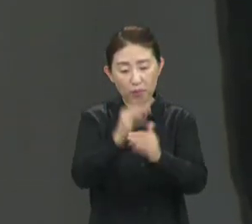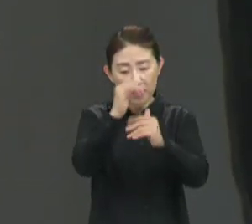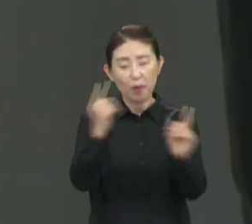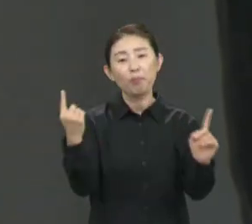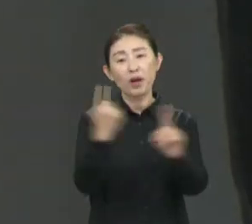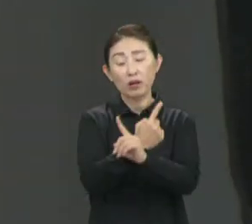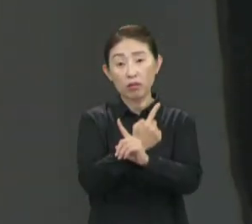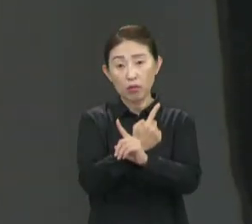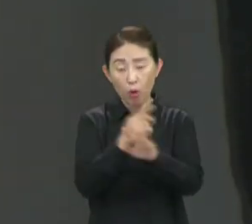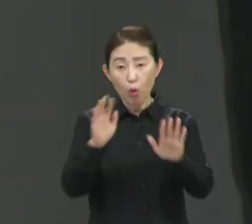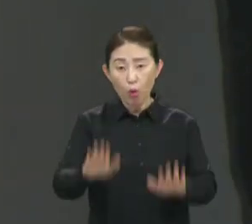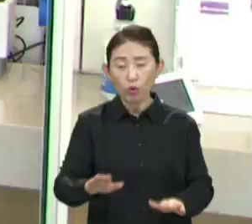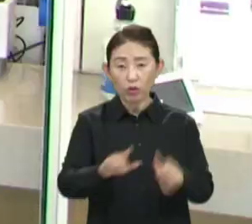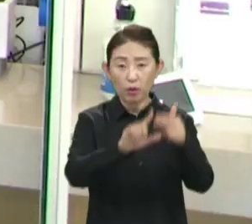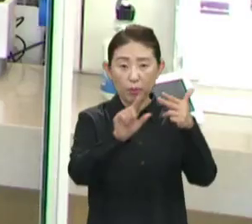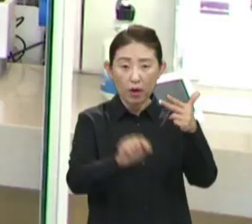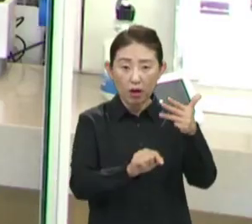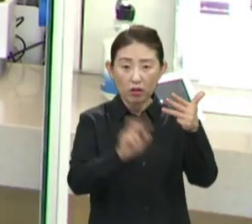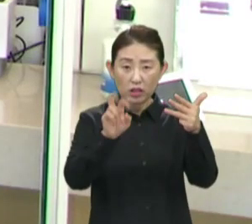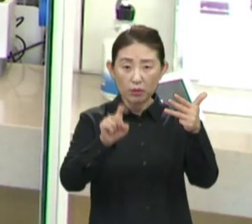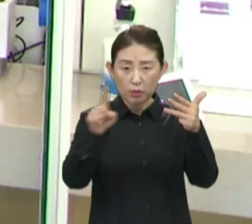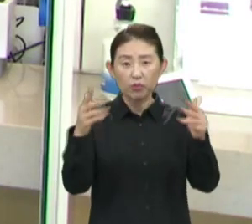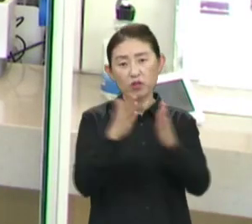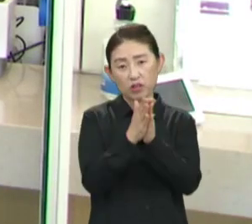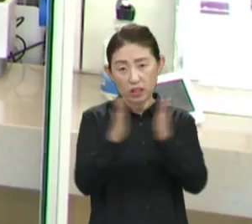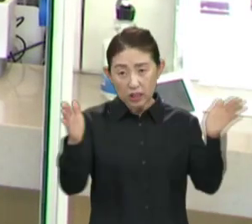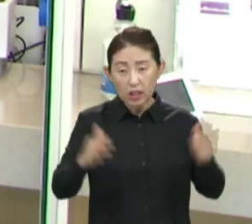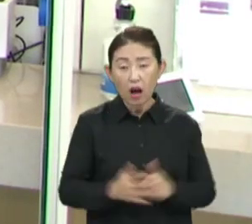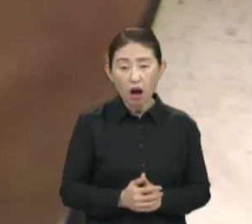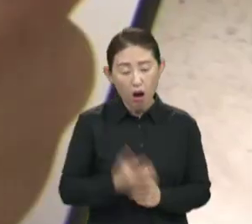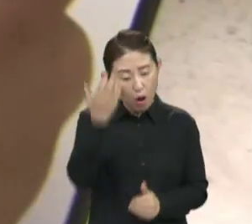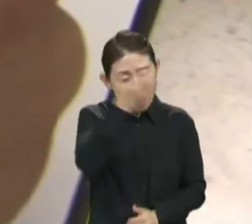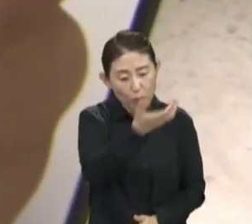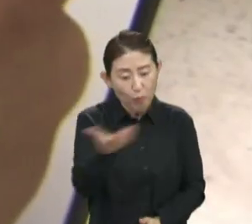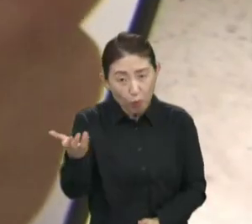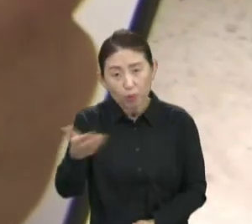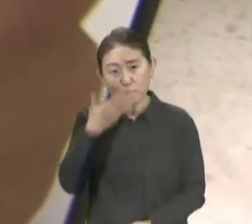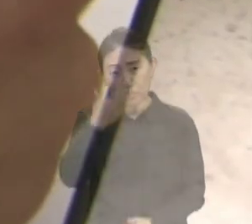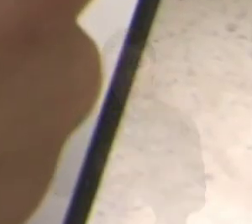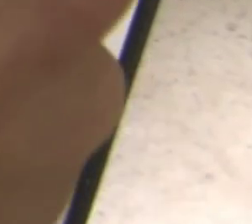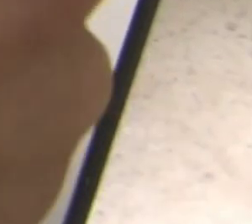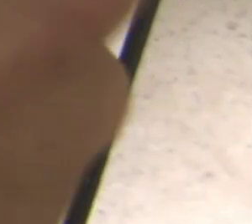개정안이 오는 21일부터 시행됨에 따라 모금도 할 수 있습니다.